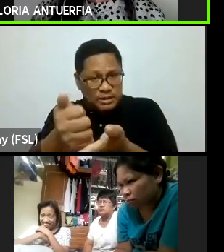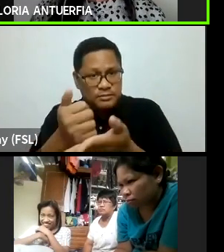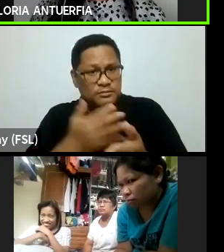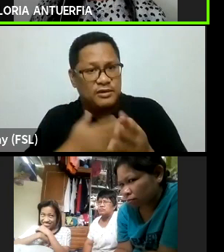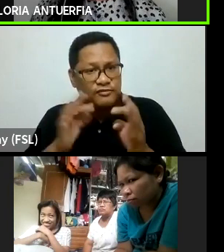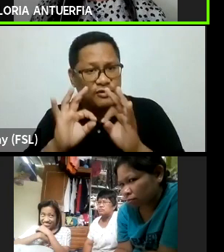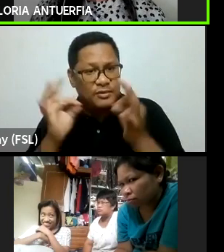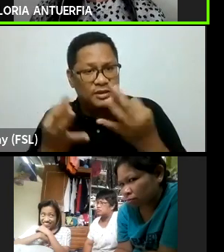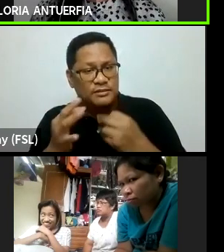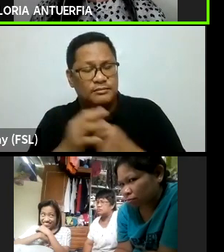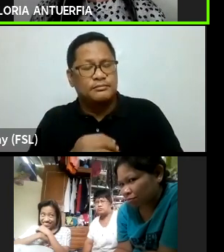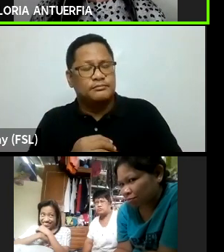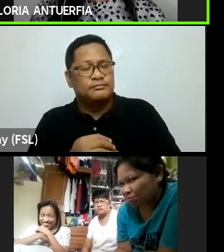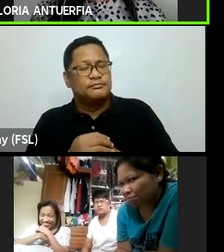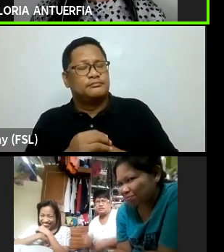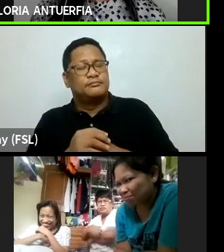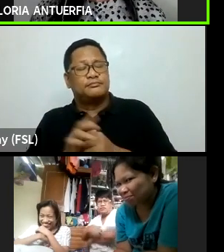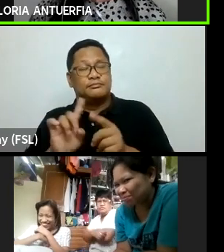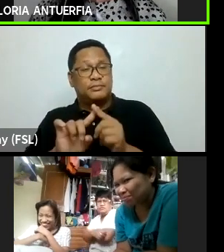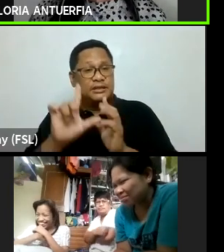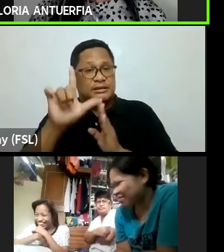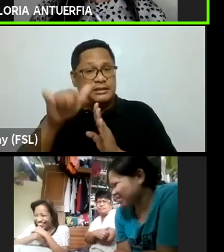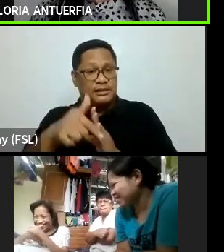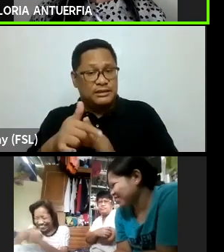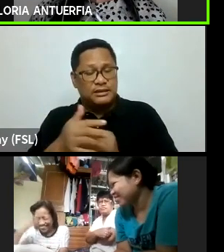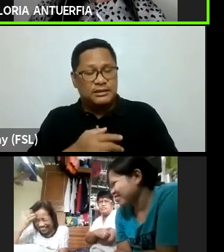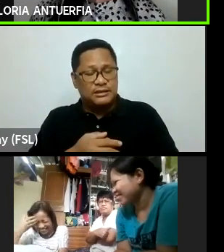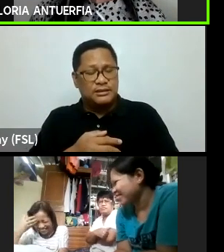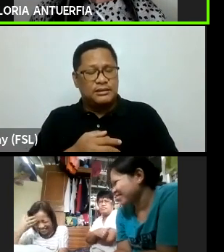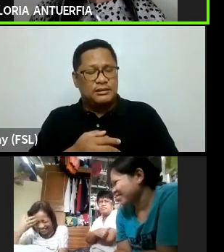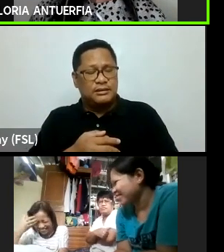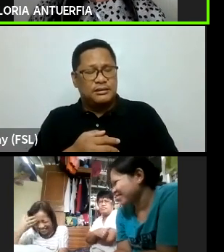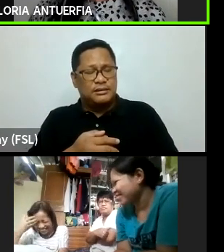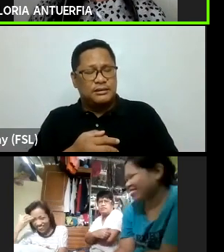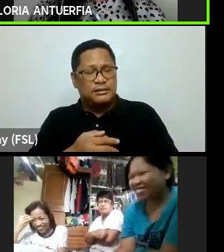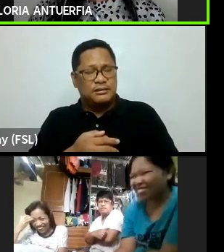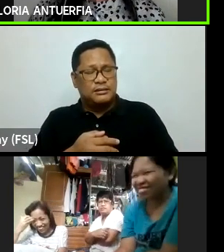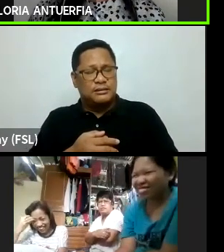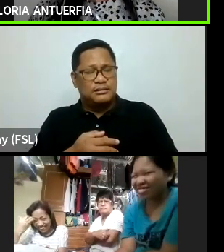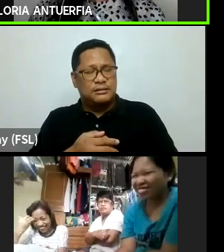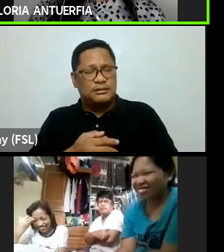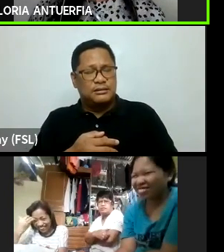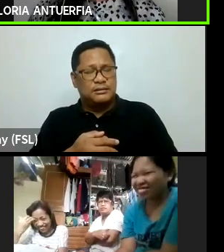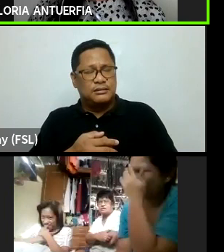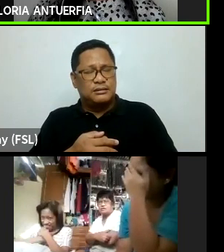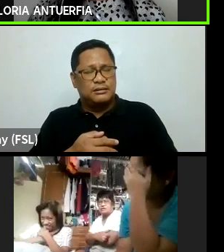family. But then siguro nung nagkaroon ako